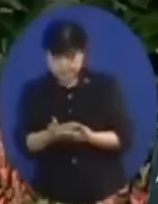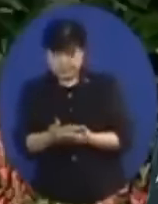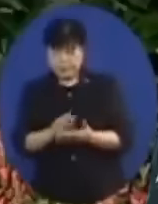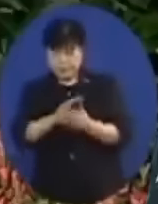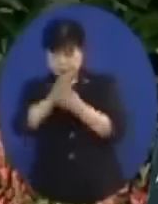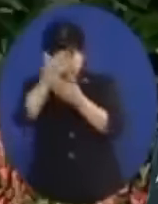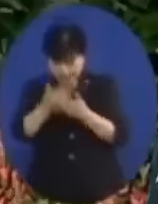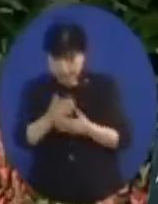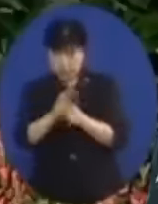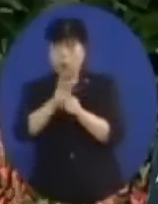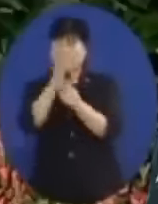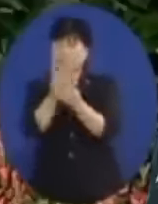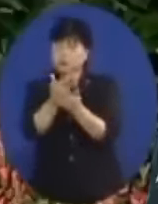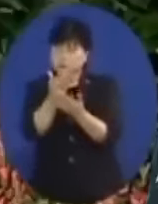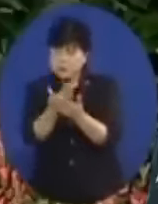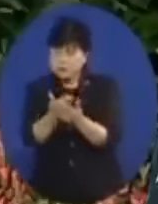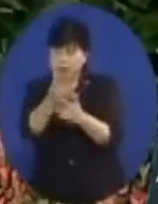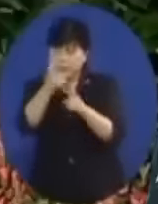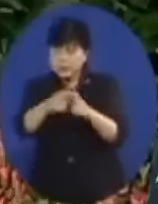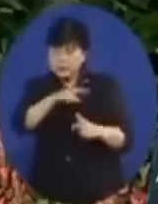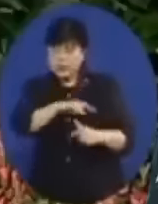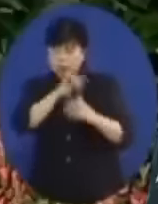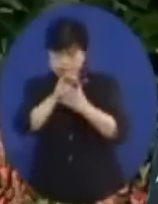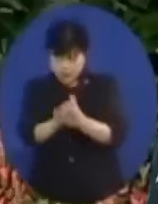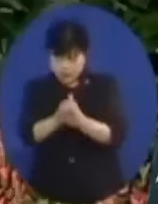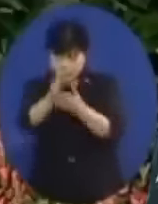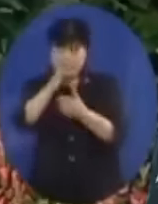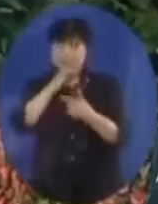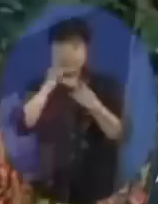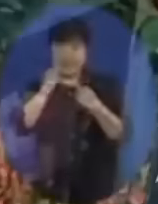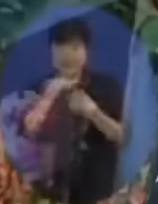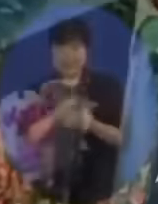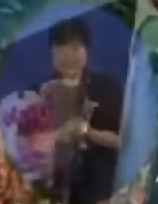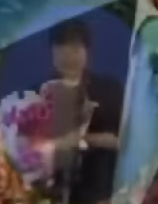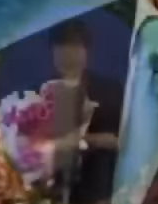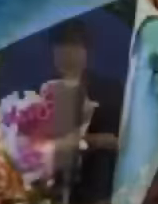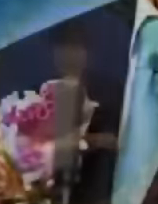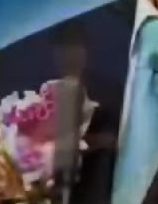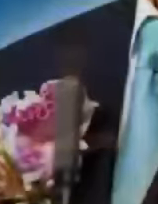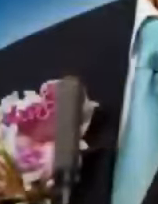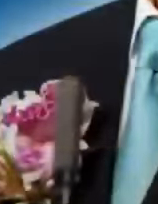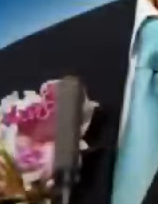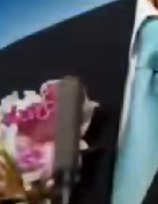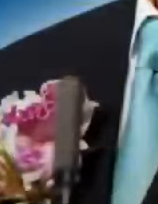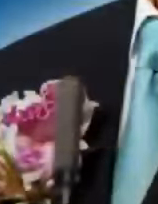변화를 받게 도와주시옵소서. 예수님 이름으로 기도합니다. 아멘.